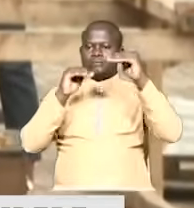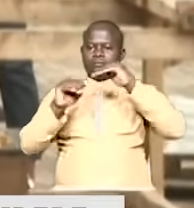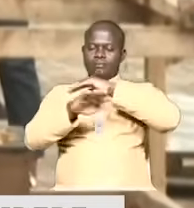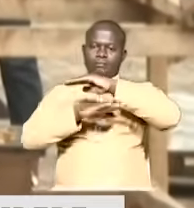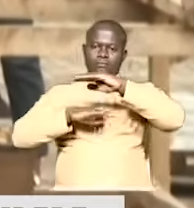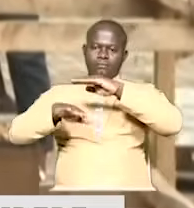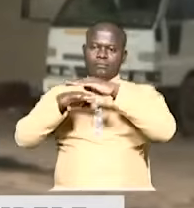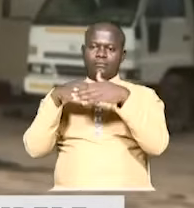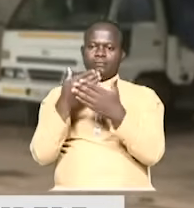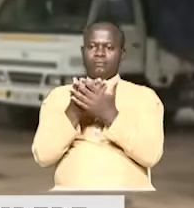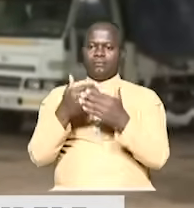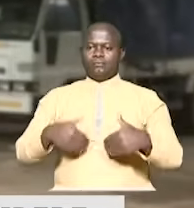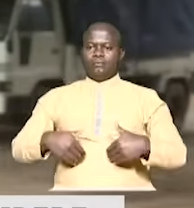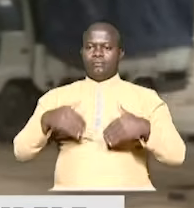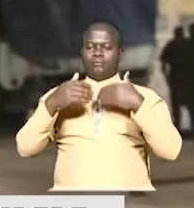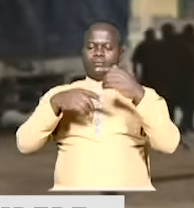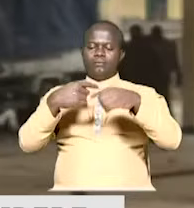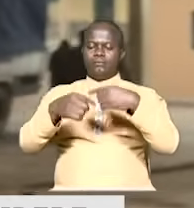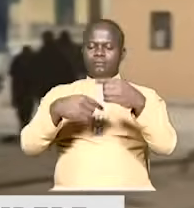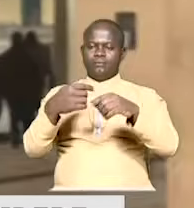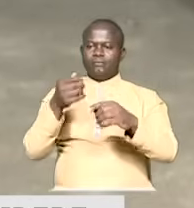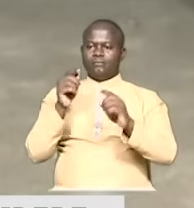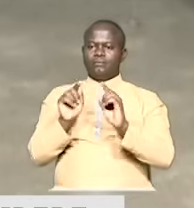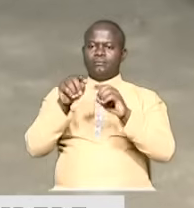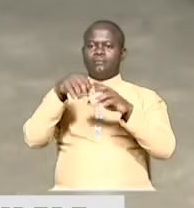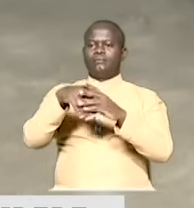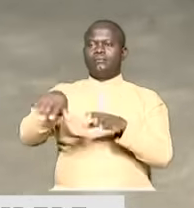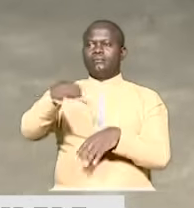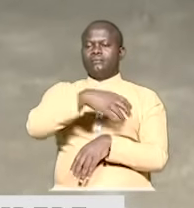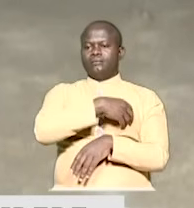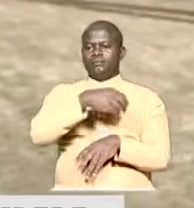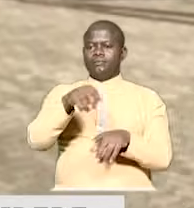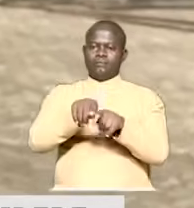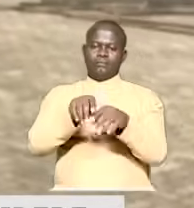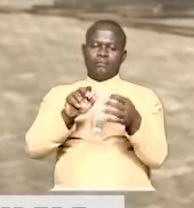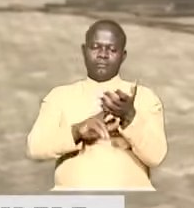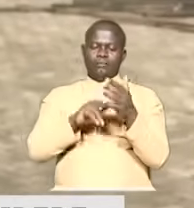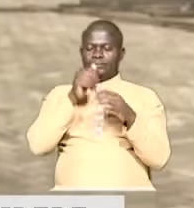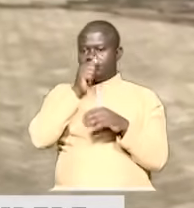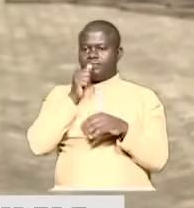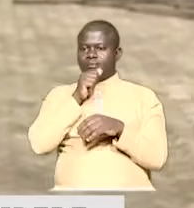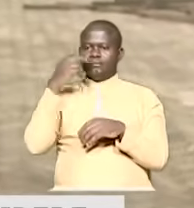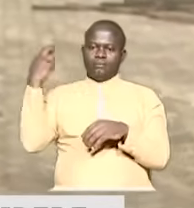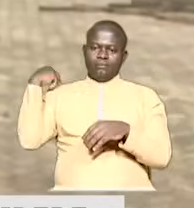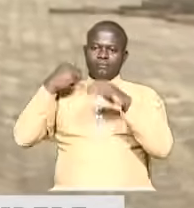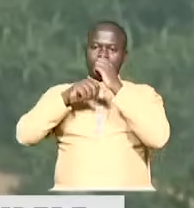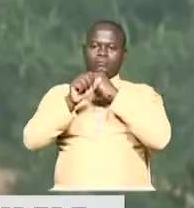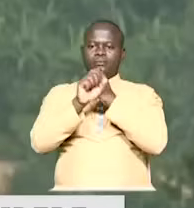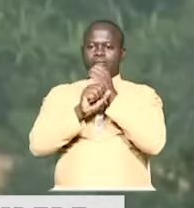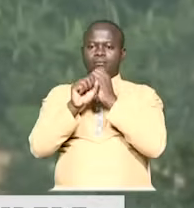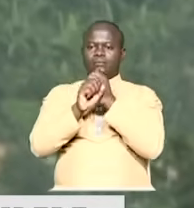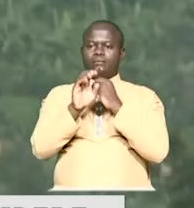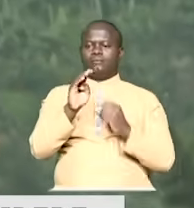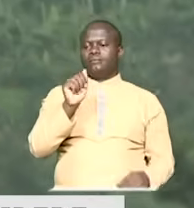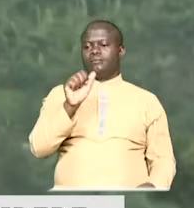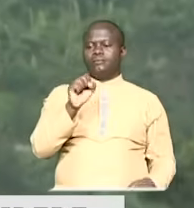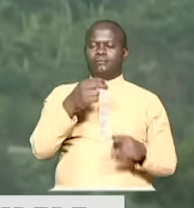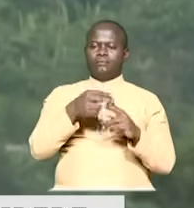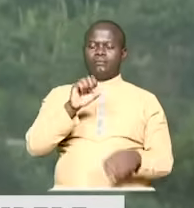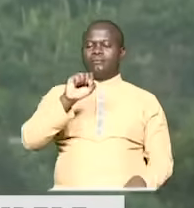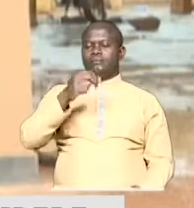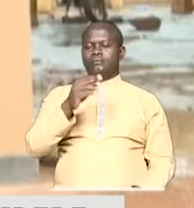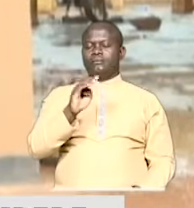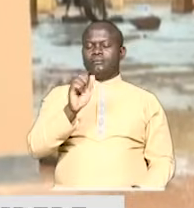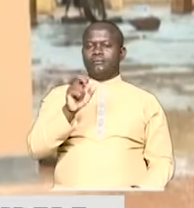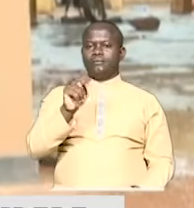z'ibanze busaba urubyiruko gukomeza kugana aka gakiriro nk'uko byemezwa n'umunyamabanga nshingwabikorwa w'umurenge wa Base Shaban Jean